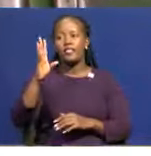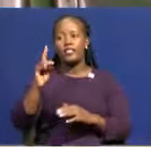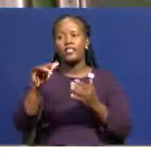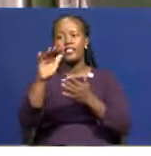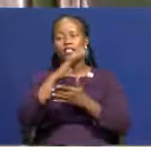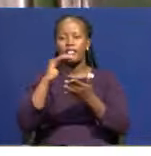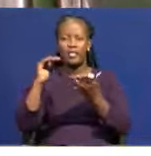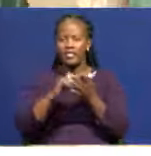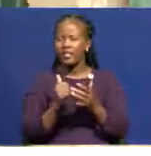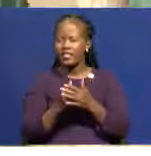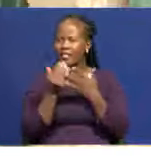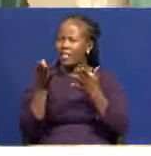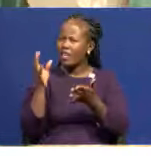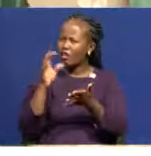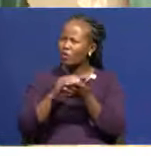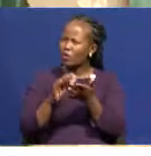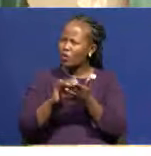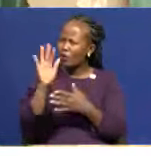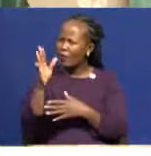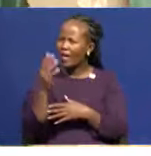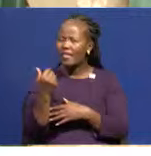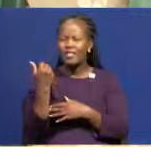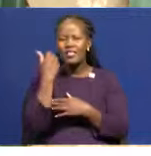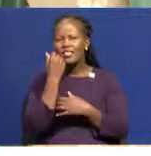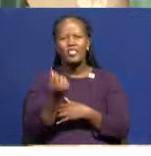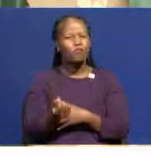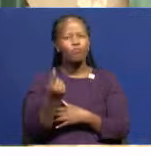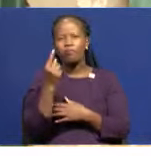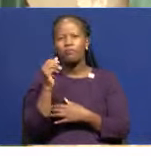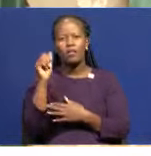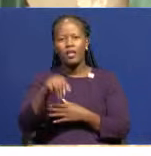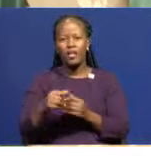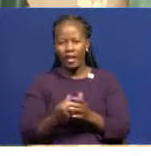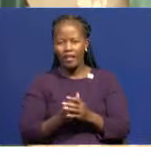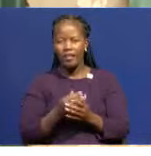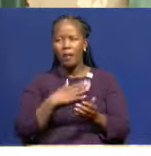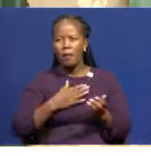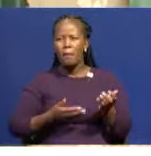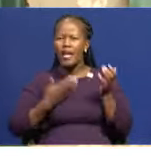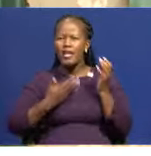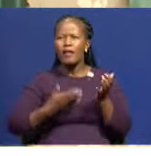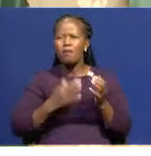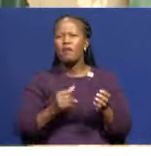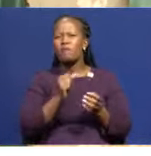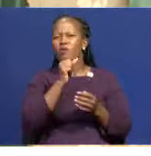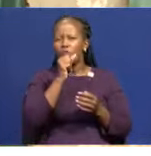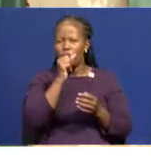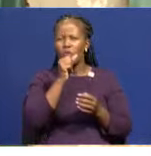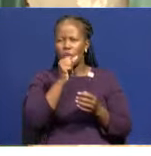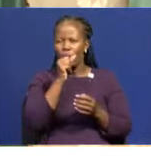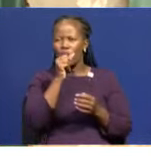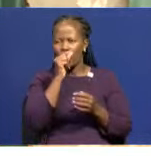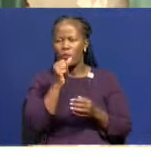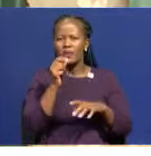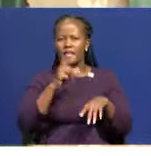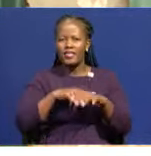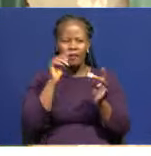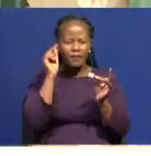ya magonjwa ni tishio. Mtoto wangu alikuwa anakohoa, ile kukohoa. But venye nilipimwa nikaambiwa ako na